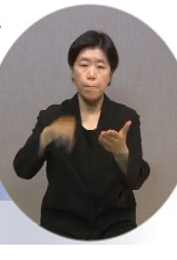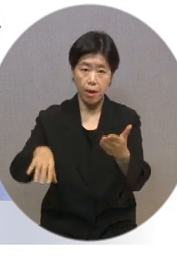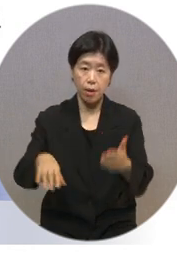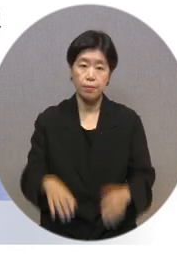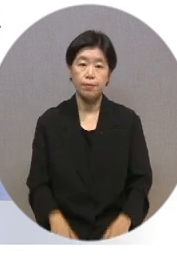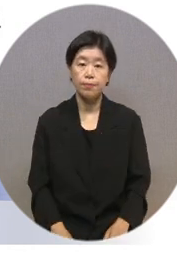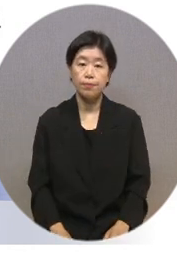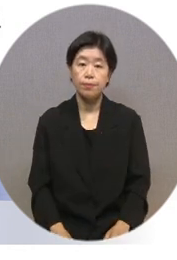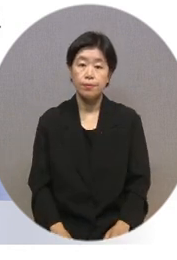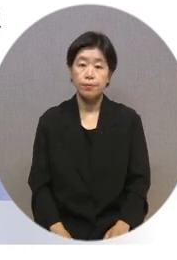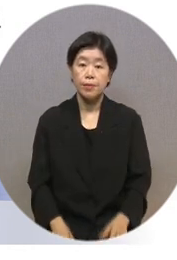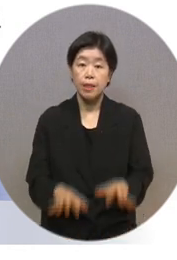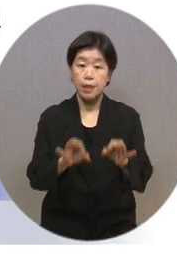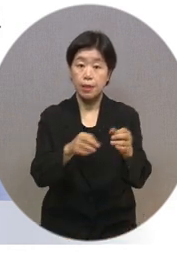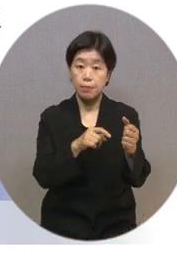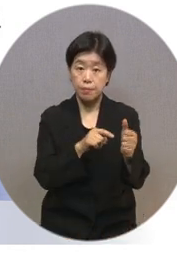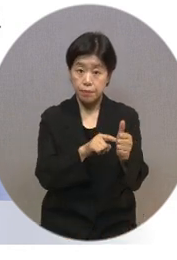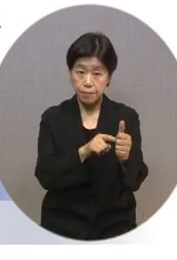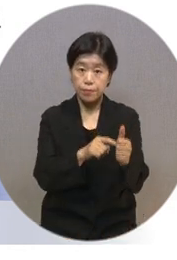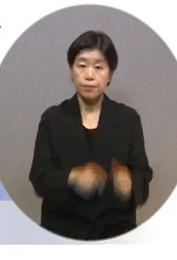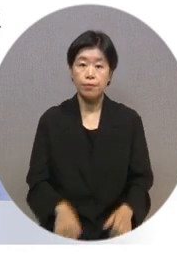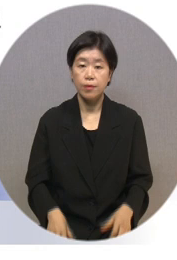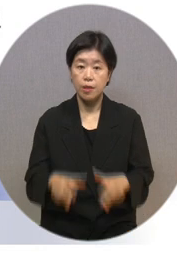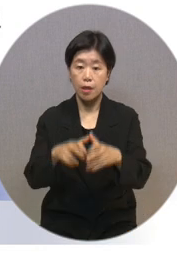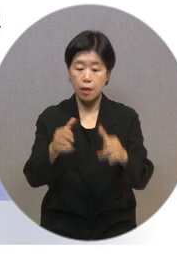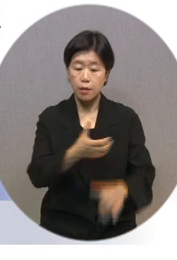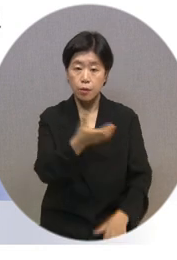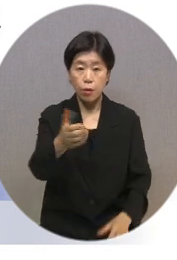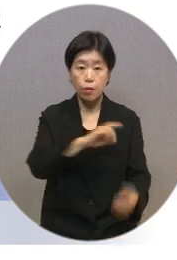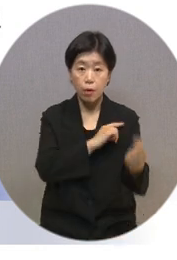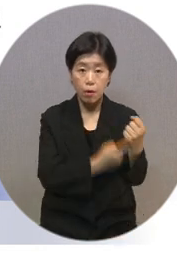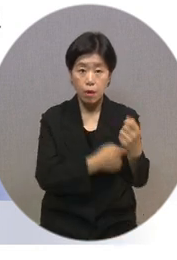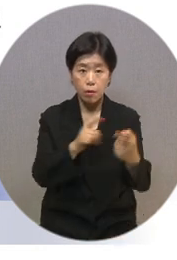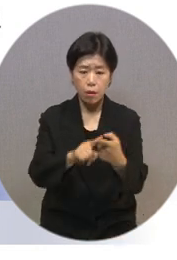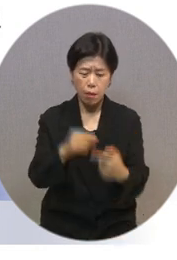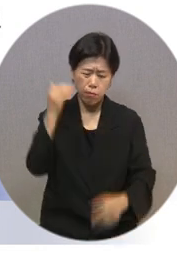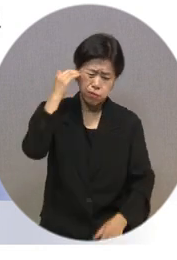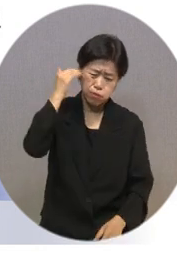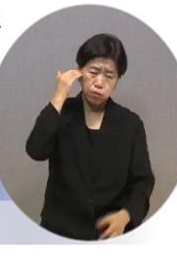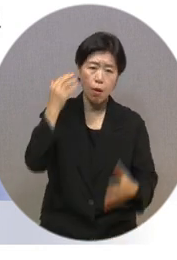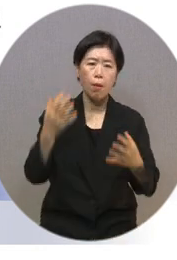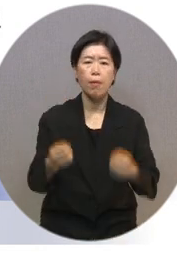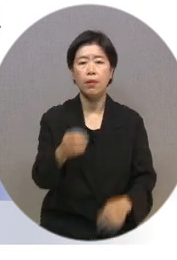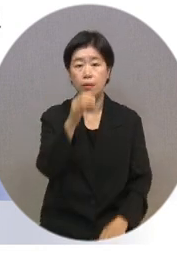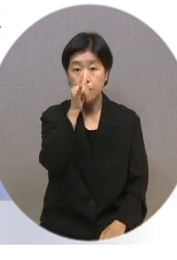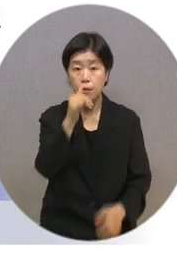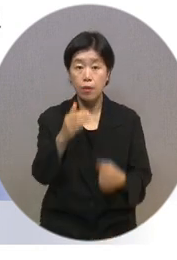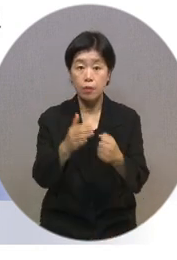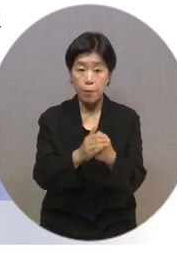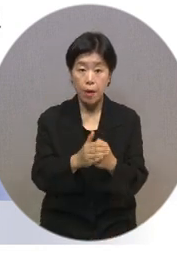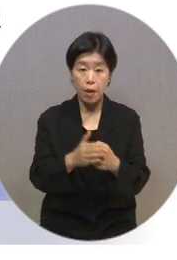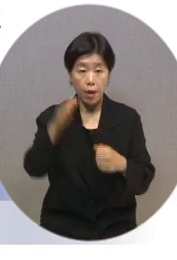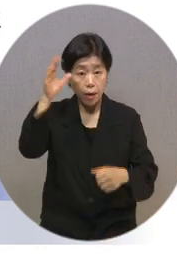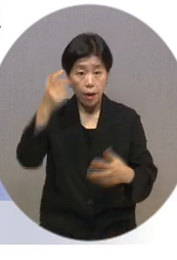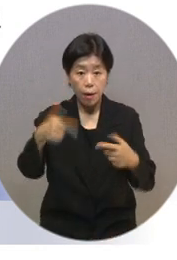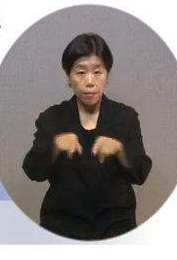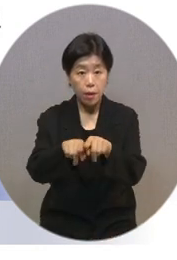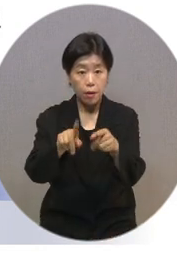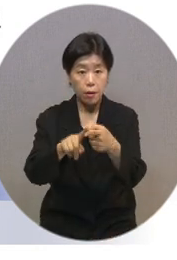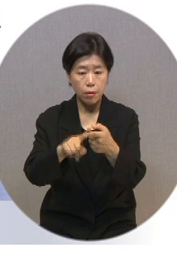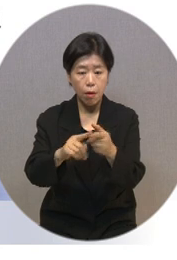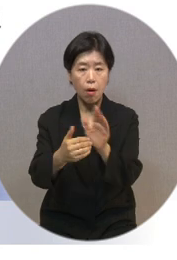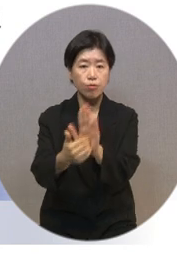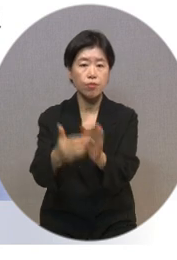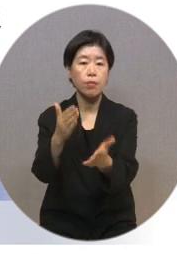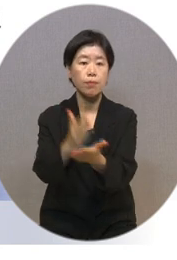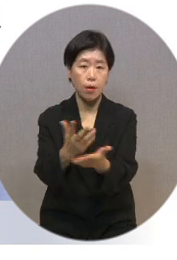장애인의 이동권과 안전하게 활동할 권리를 심각하게 침해하는 것으로 장애인 보조견의 출입을 거부할 수